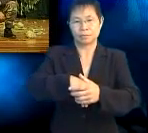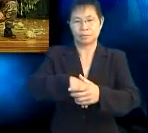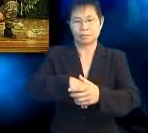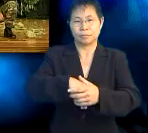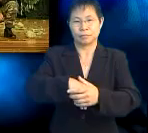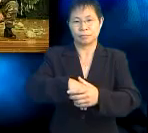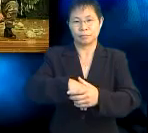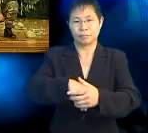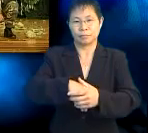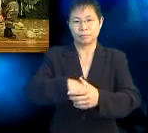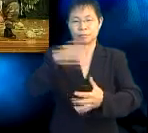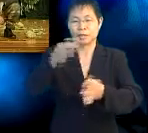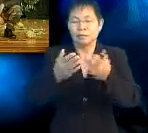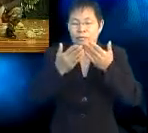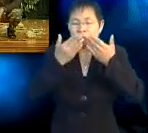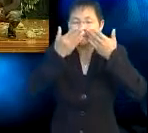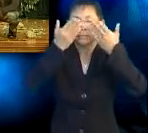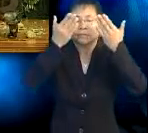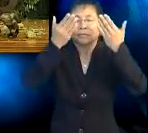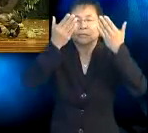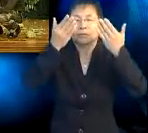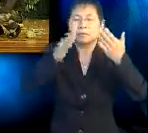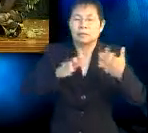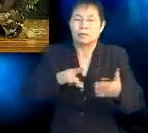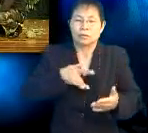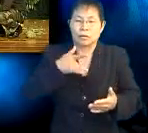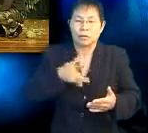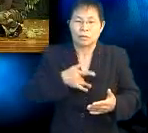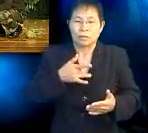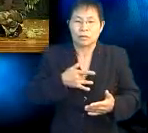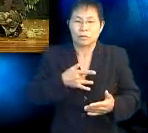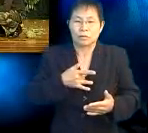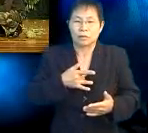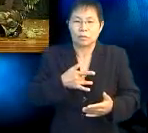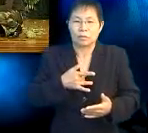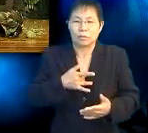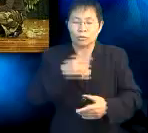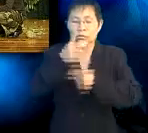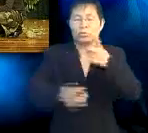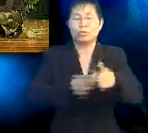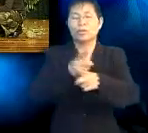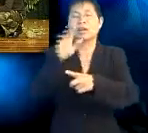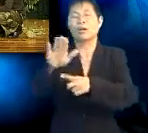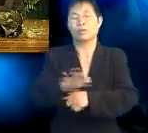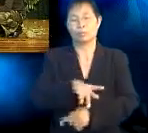jika kau terhidup, kau rasa dunia ni kau yang punya.